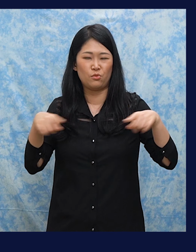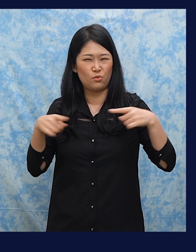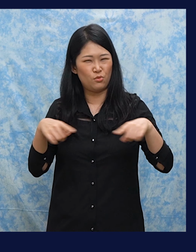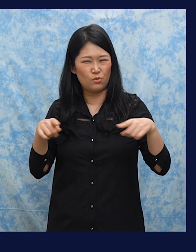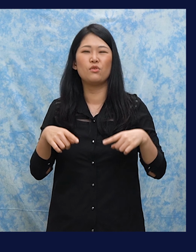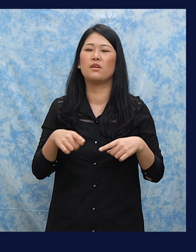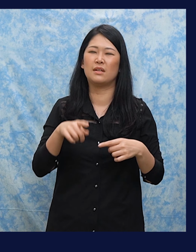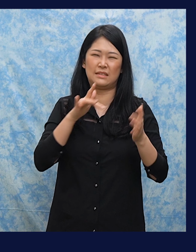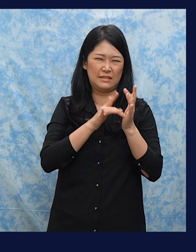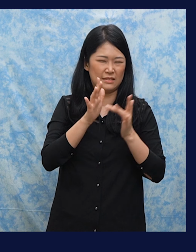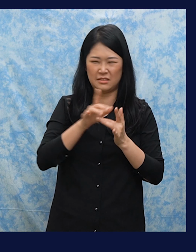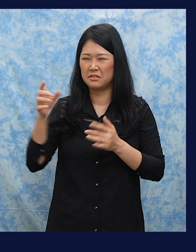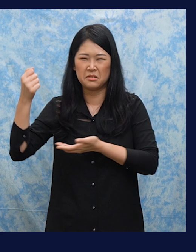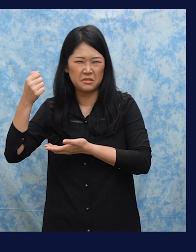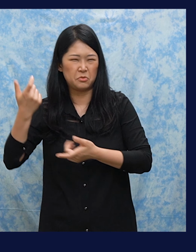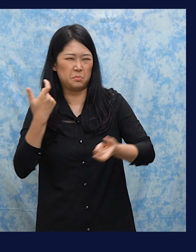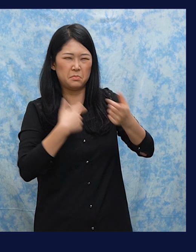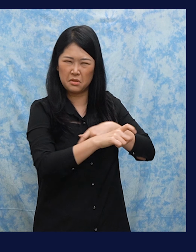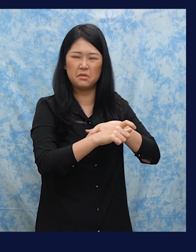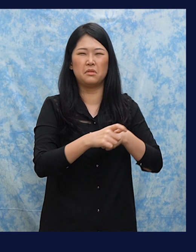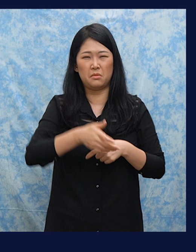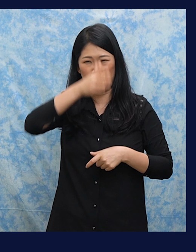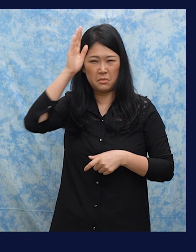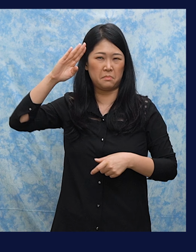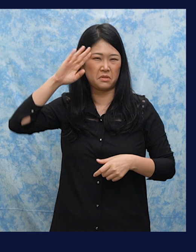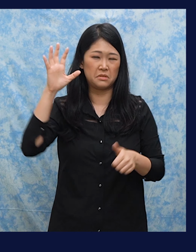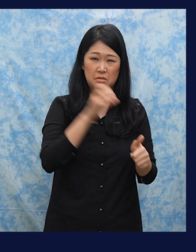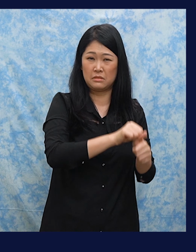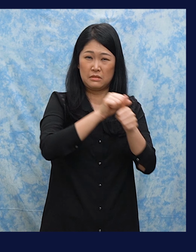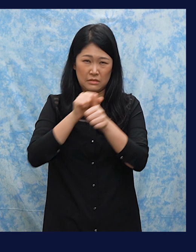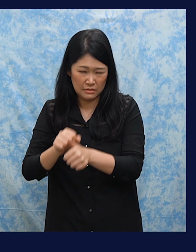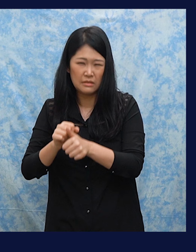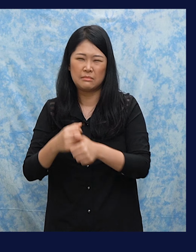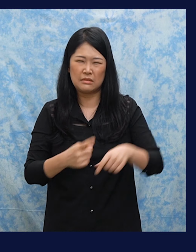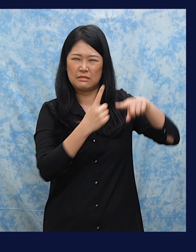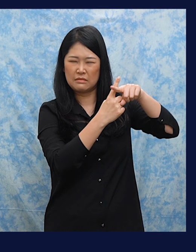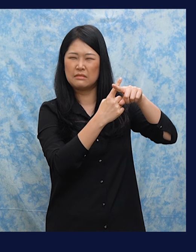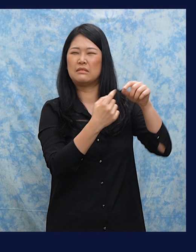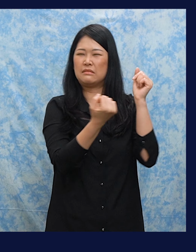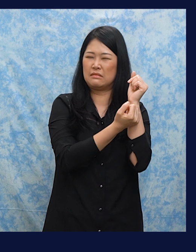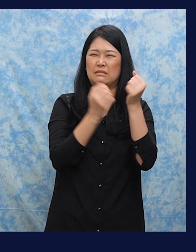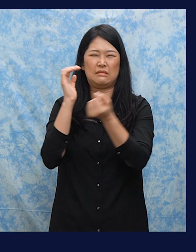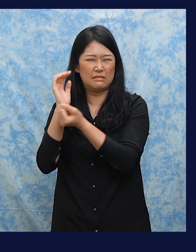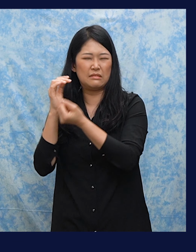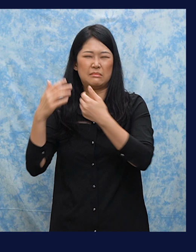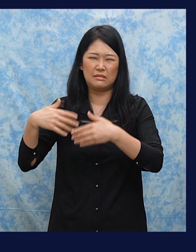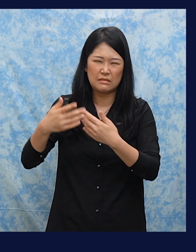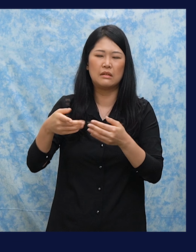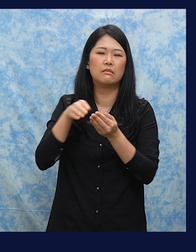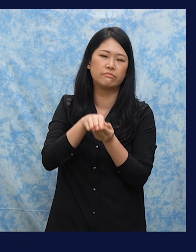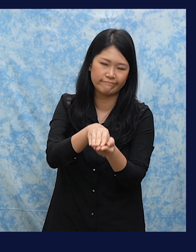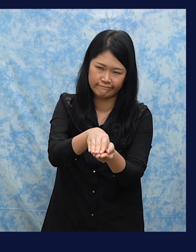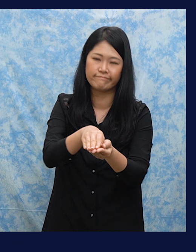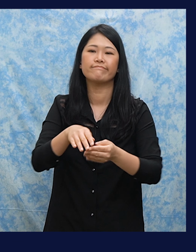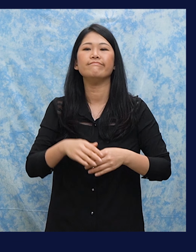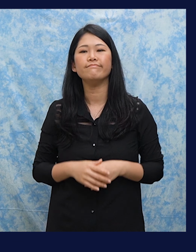由耶稣被十二使徒之一的犹大出卖，被罗马官兵拘捕讲起，去到被钉十字架之后遗体被